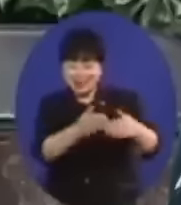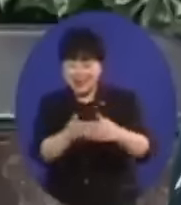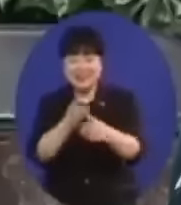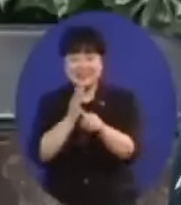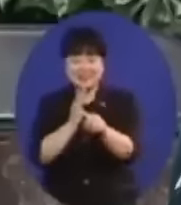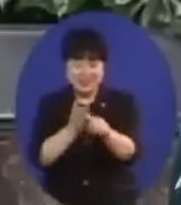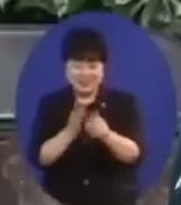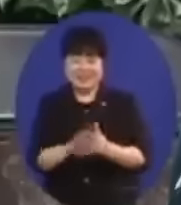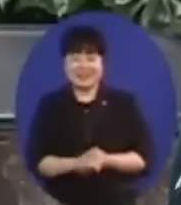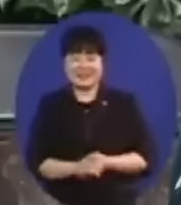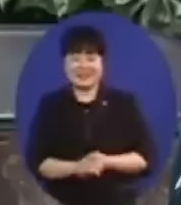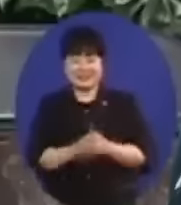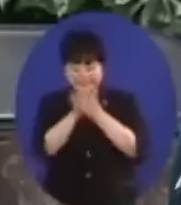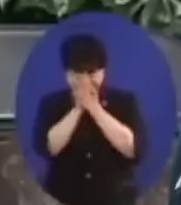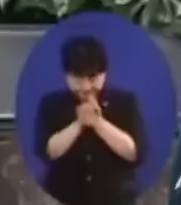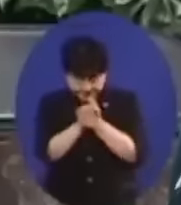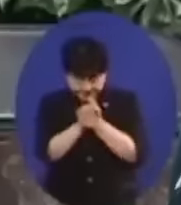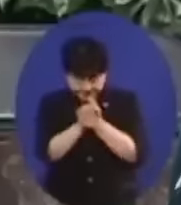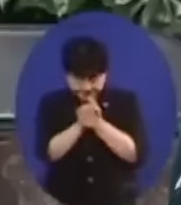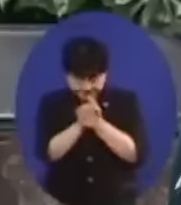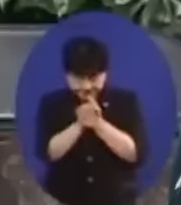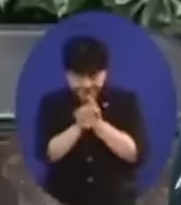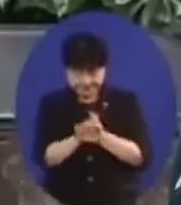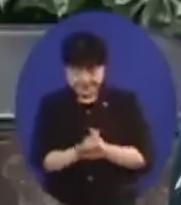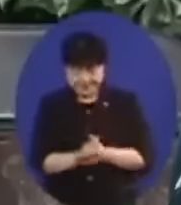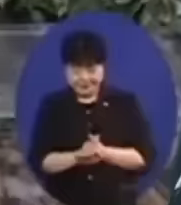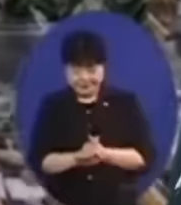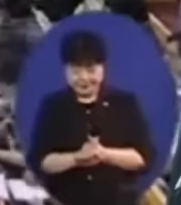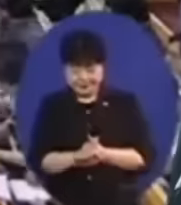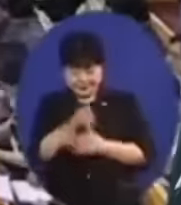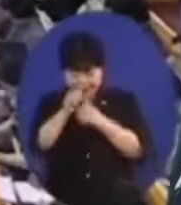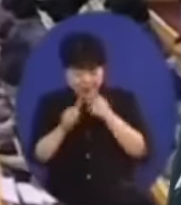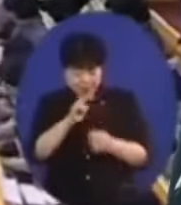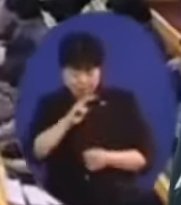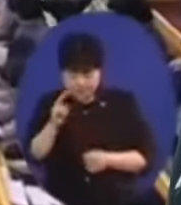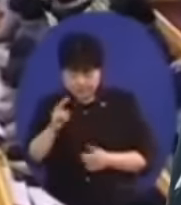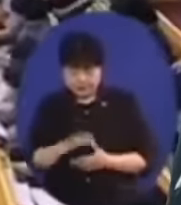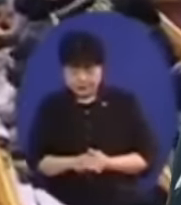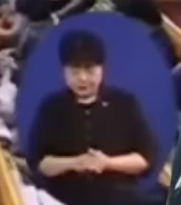바랍니다. 다시 기도드리겠습니다. 거룩하신 아버지 하나님,